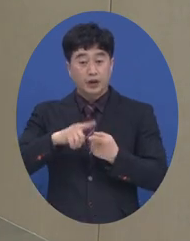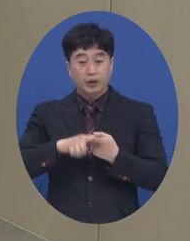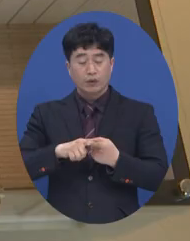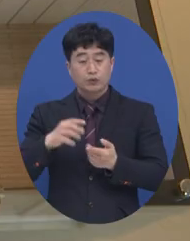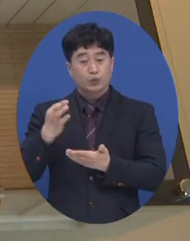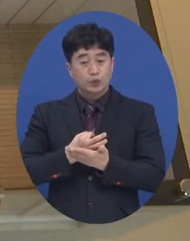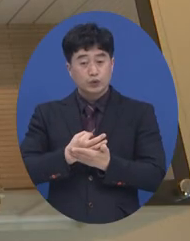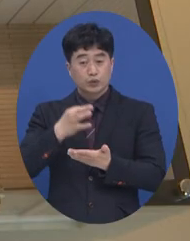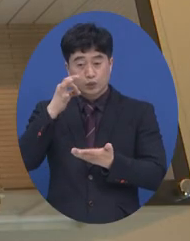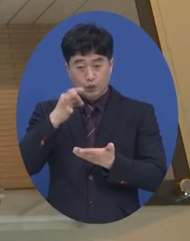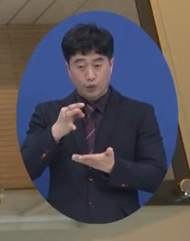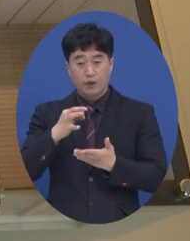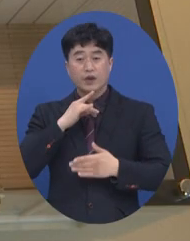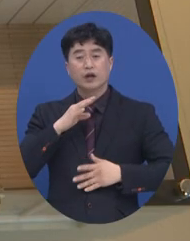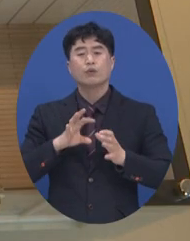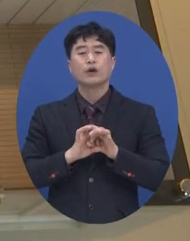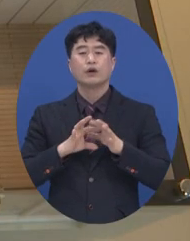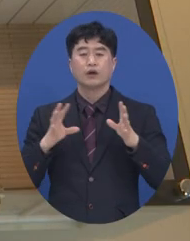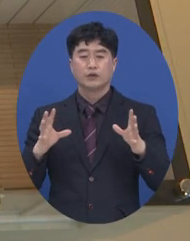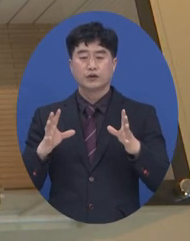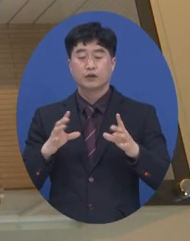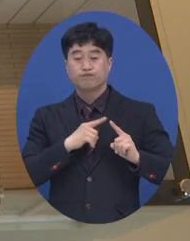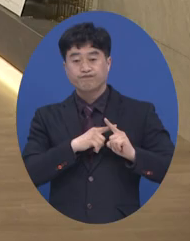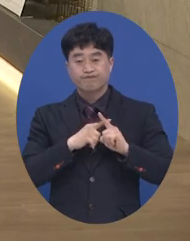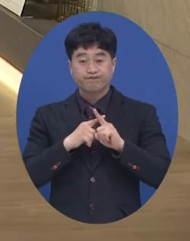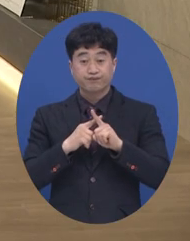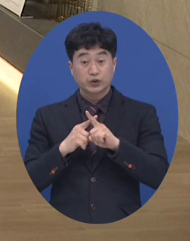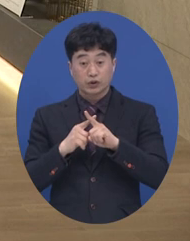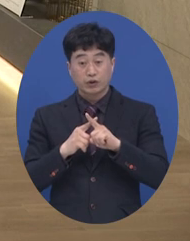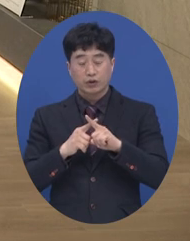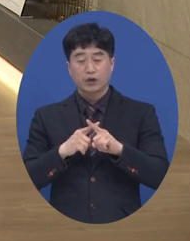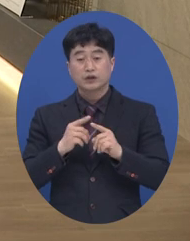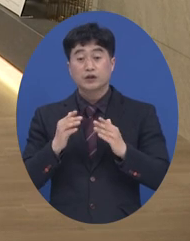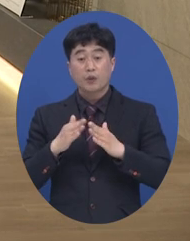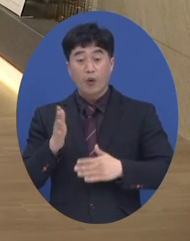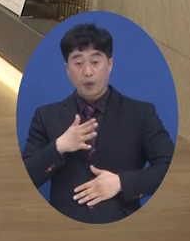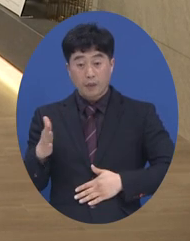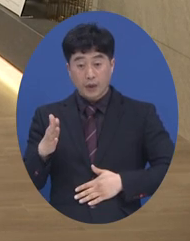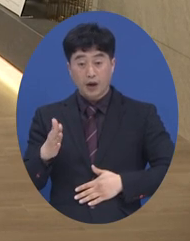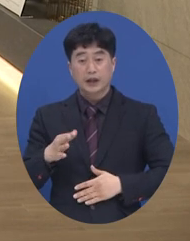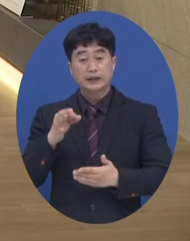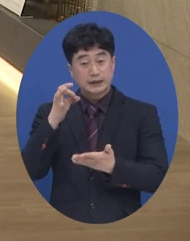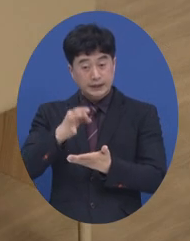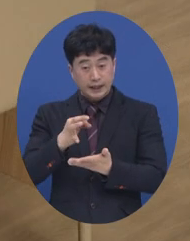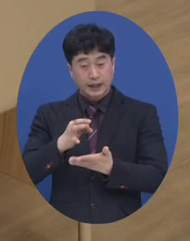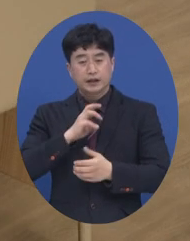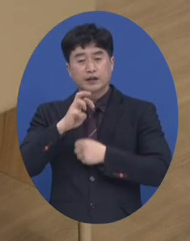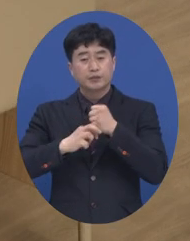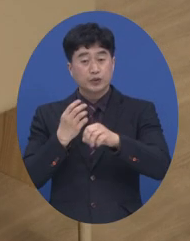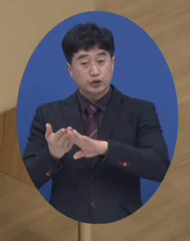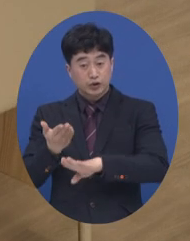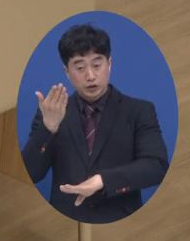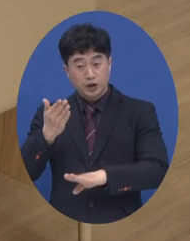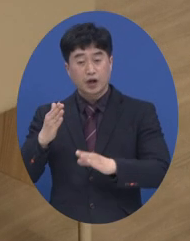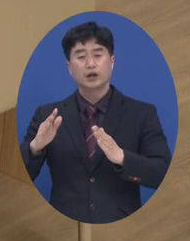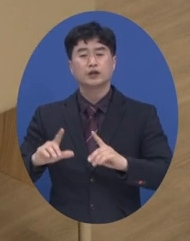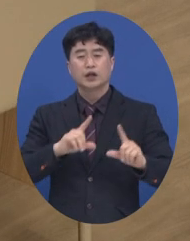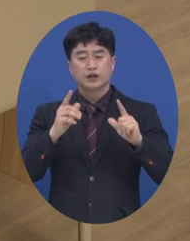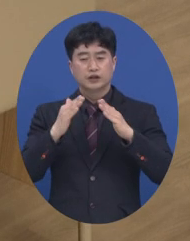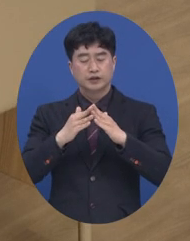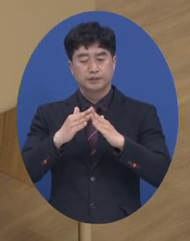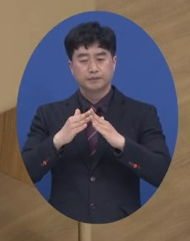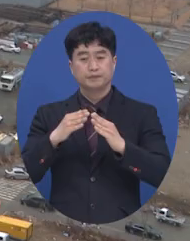소득이나 자산, 나이 등을 따지지 않고 무주택자 누구나 싼값에 무조건 30년 이상 살 집을 마련할 수